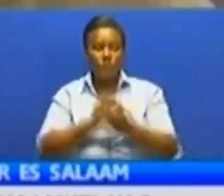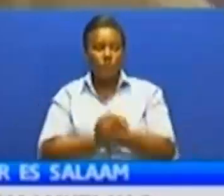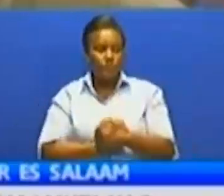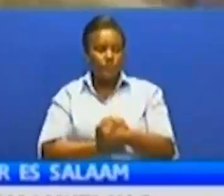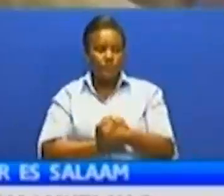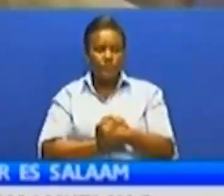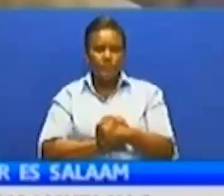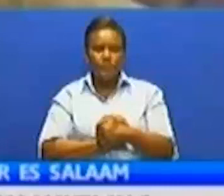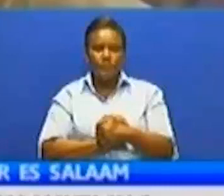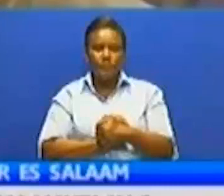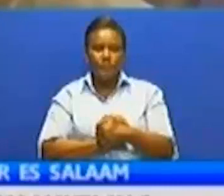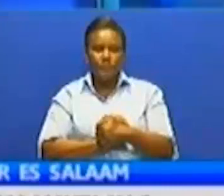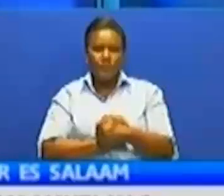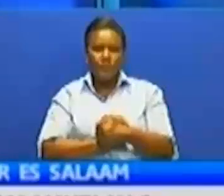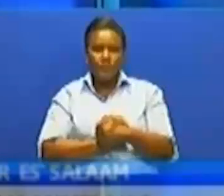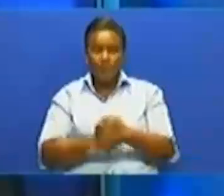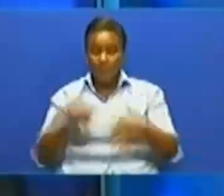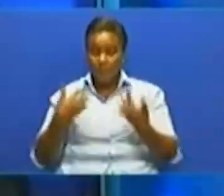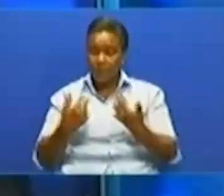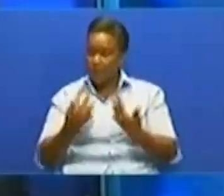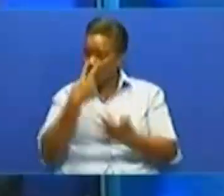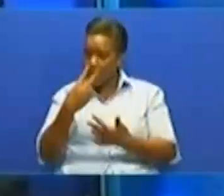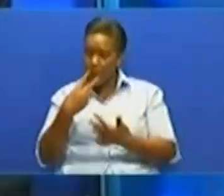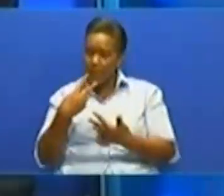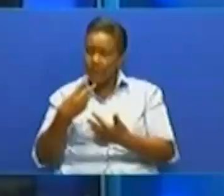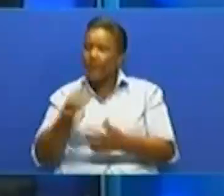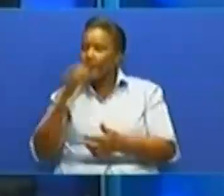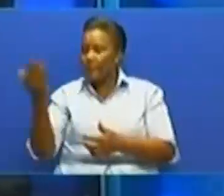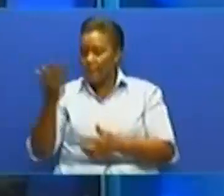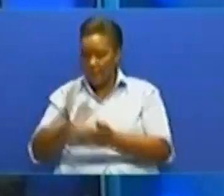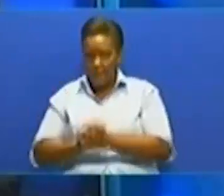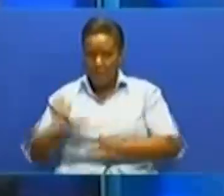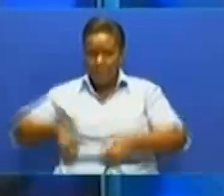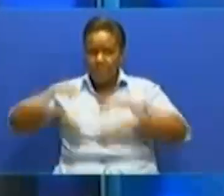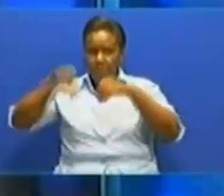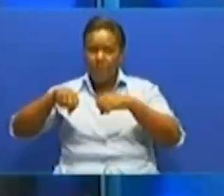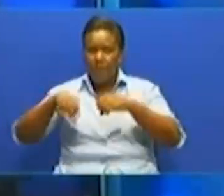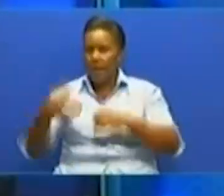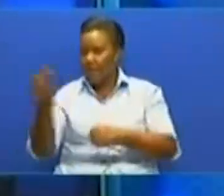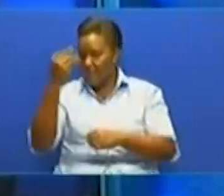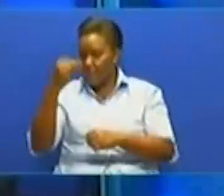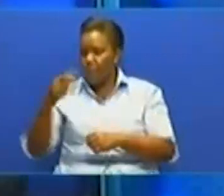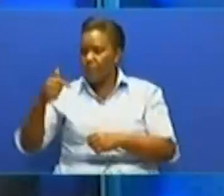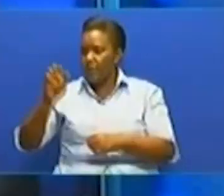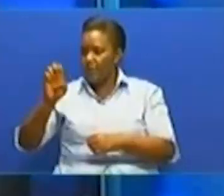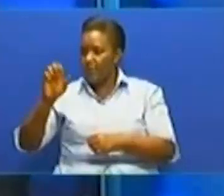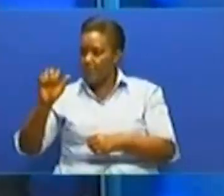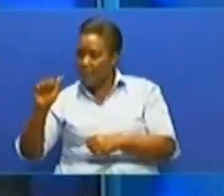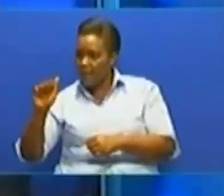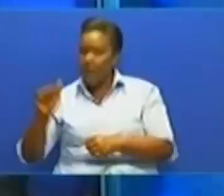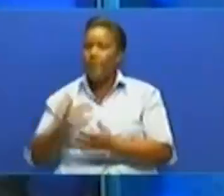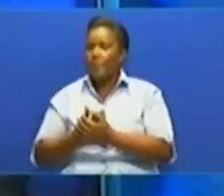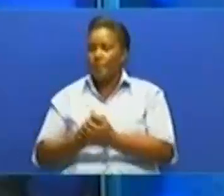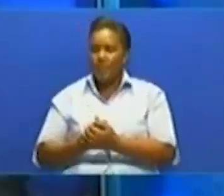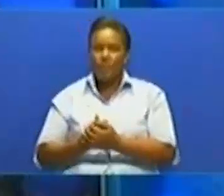Laka tuangazie taarifa nyingine, ambapo mamlaka ya elimu Tanzania TEA imetoa wito kwa wadau elimu nchini kuchangia miradi mbalimbali